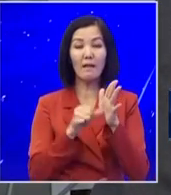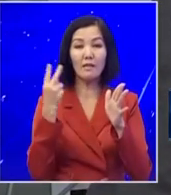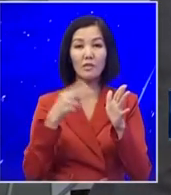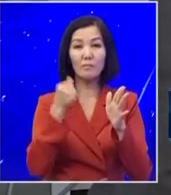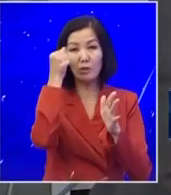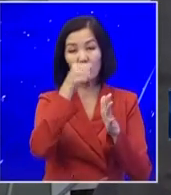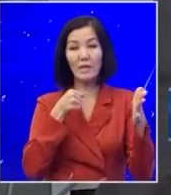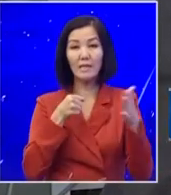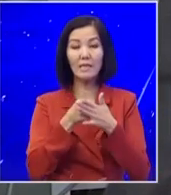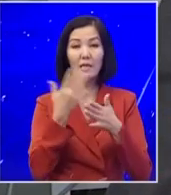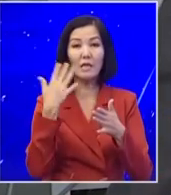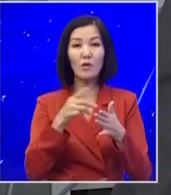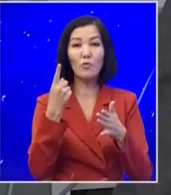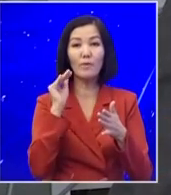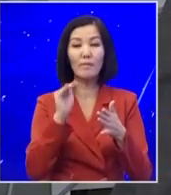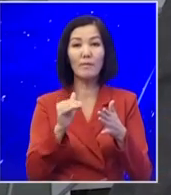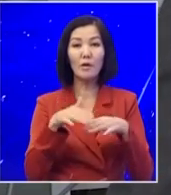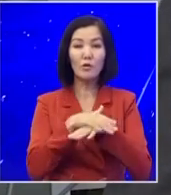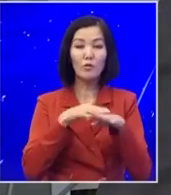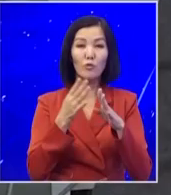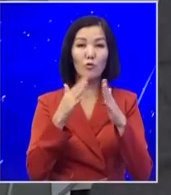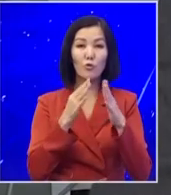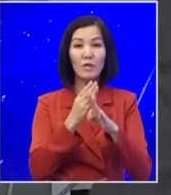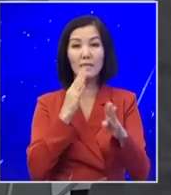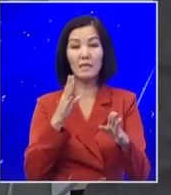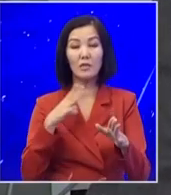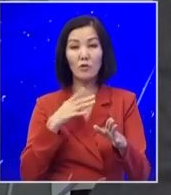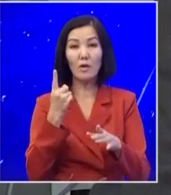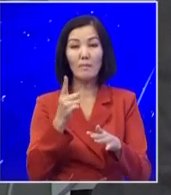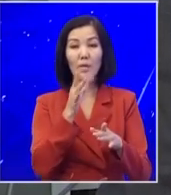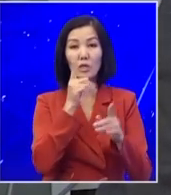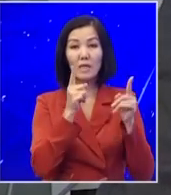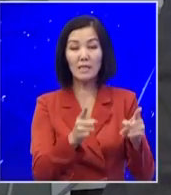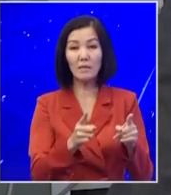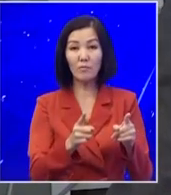1986-2020 жылға дейінгі 51 мыңнан аса тұрғын кезекте тұр. Бірінші кезең бойынша, яғни